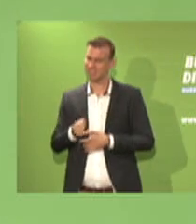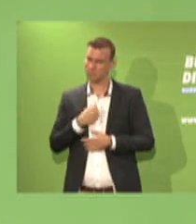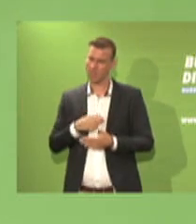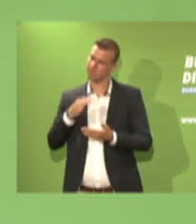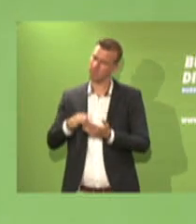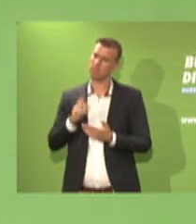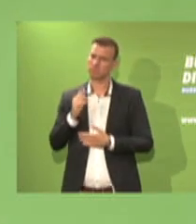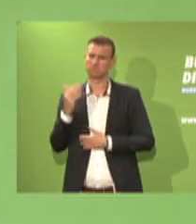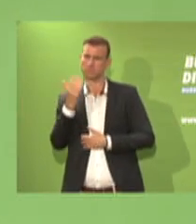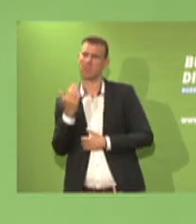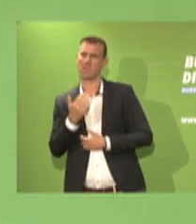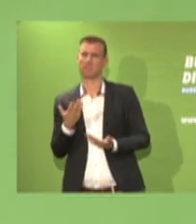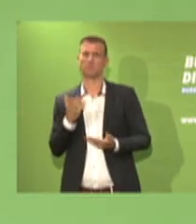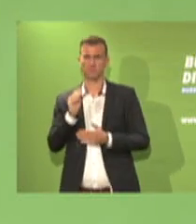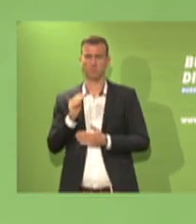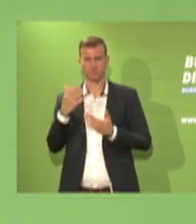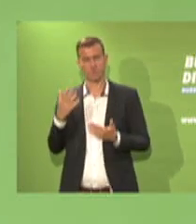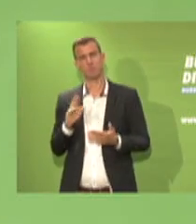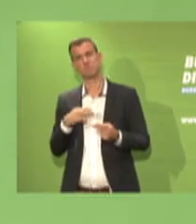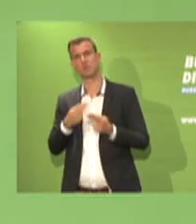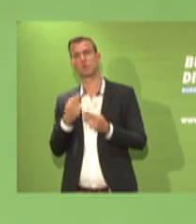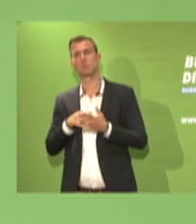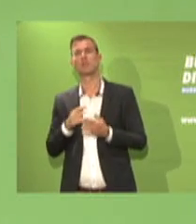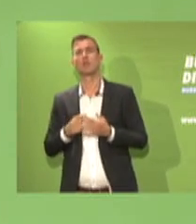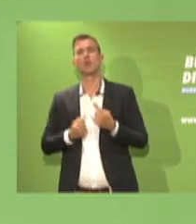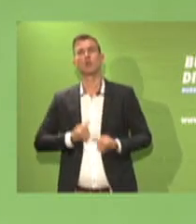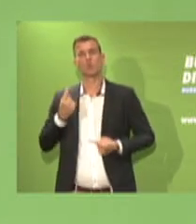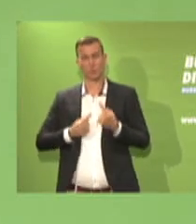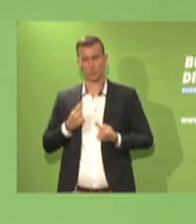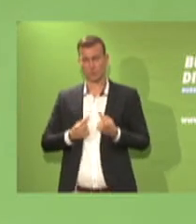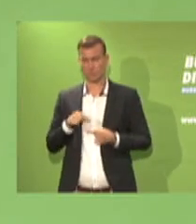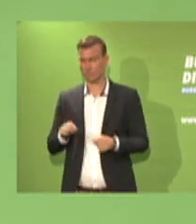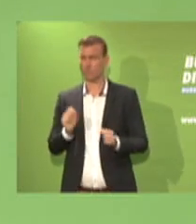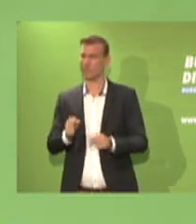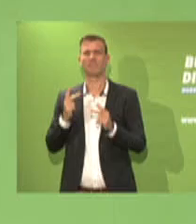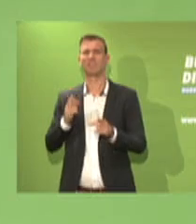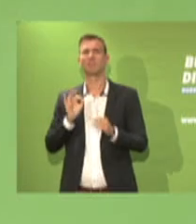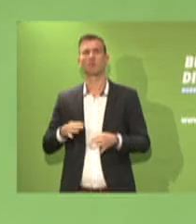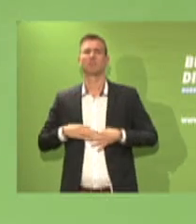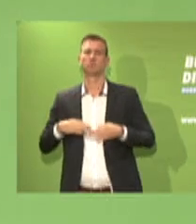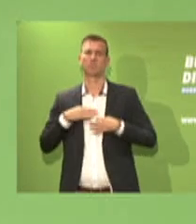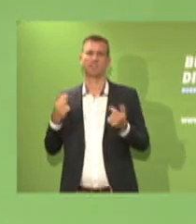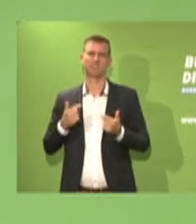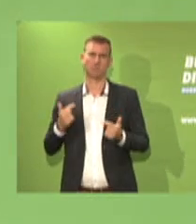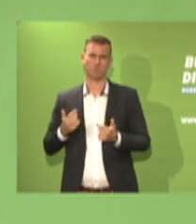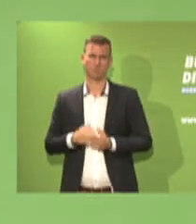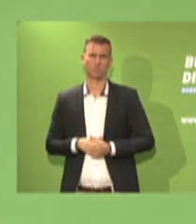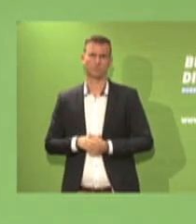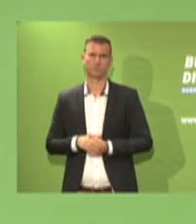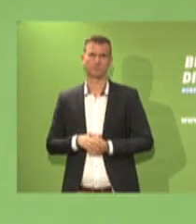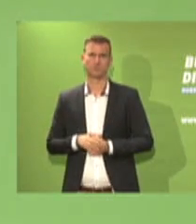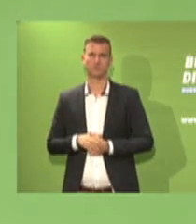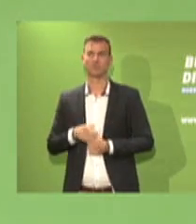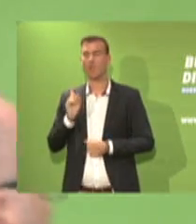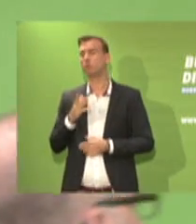können. Da seid ihr in Zukunft gefragt, denn gerade Grün als Motor vor Ort ist wichtig in der Gesundheitsversorgung. Genauso wichtig, auch das